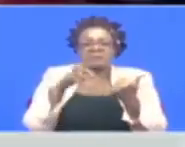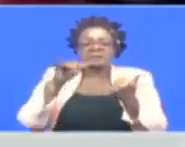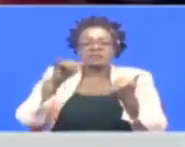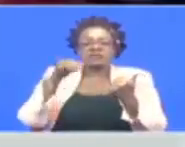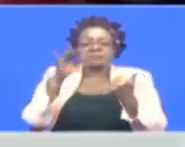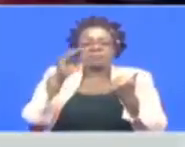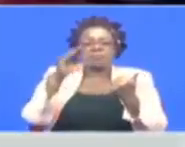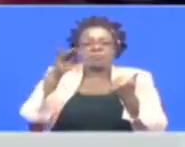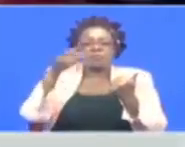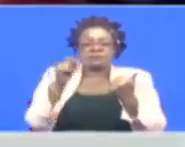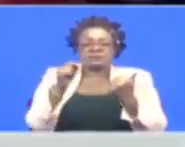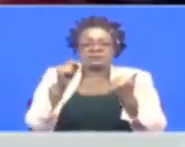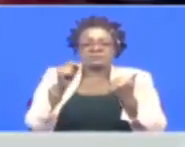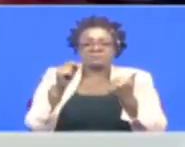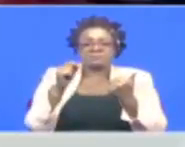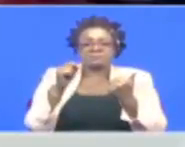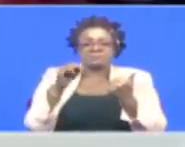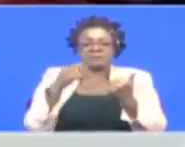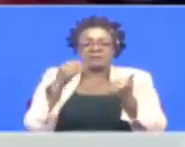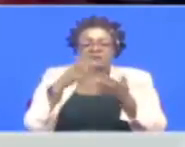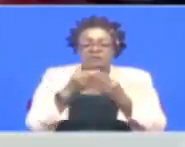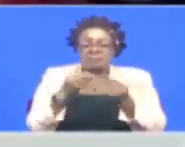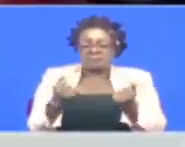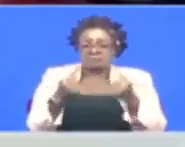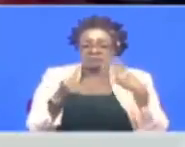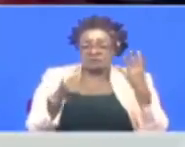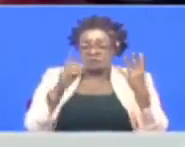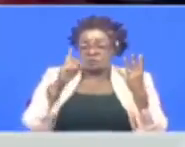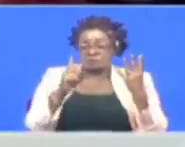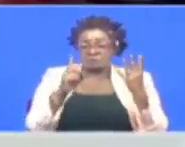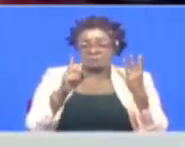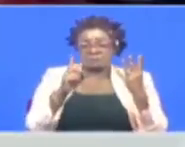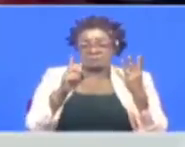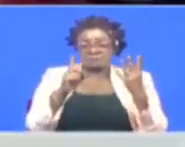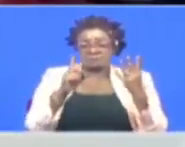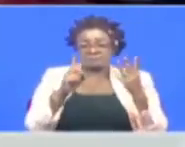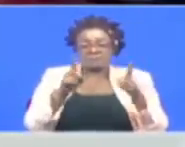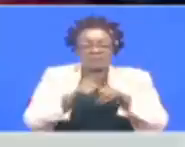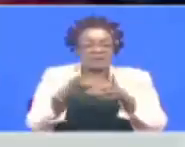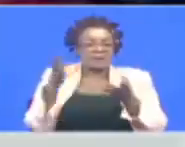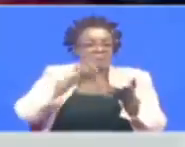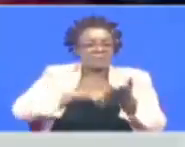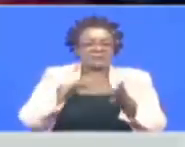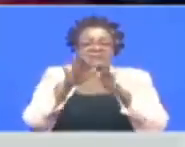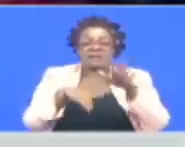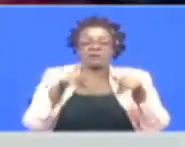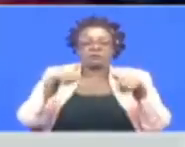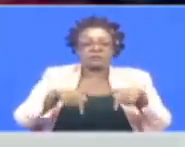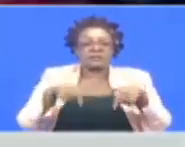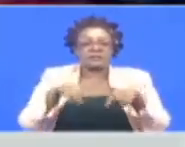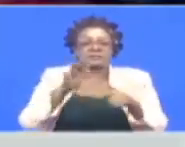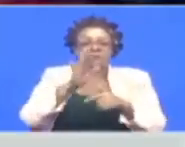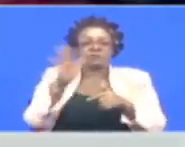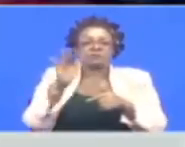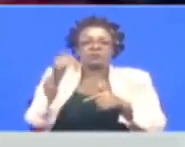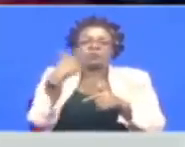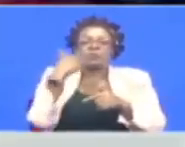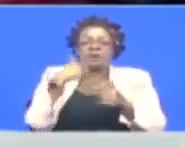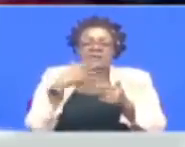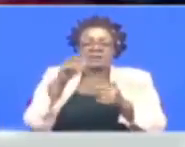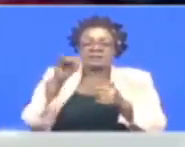Arta Solar7 kwa kuwashinda jumla mabomu 4-1. Katika mechi ya marudiano iliyokuwa uwanjani Nyayo hii leo, Wagema waliwanyuka Arta